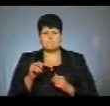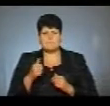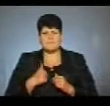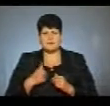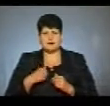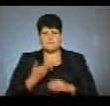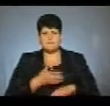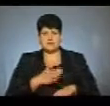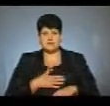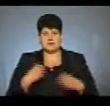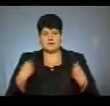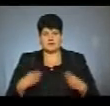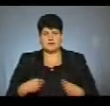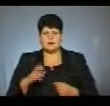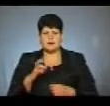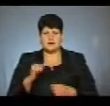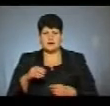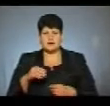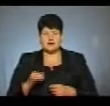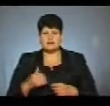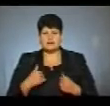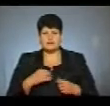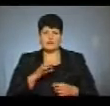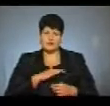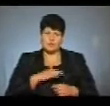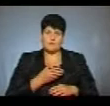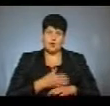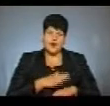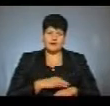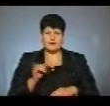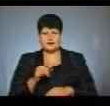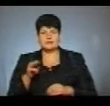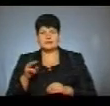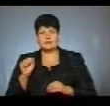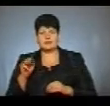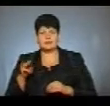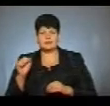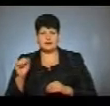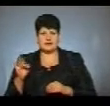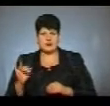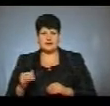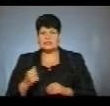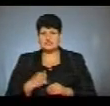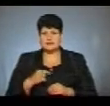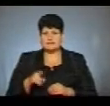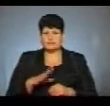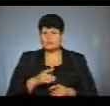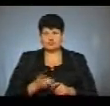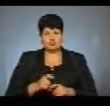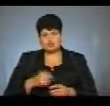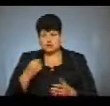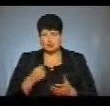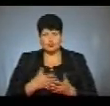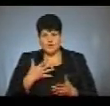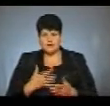обладунок на мені бахтярка. Його використовували як і поляки, так і татари. Це дуже поширений обладунок, але, на жаль, він був дуже дорогим, тому